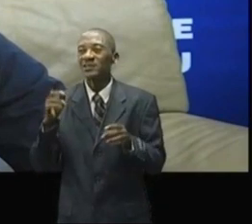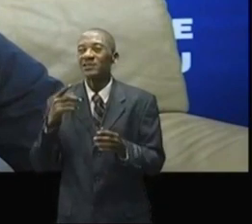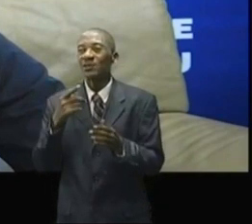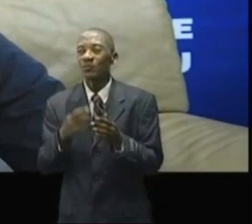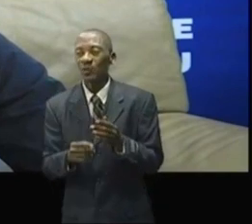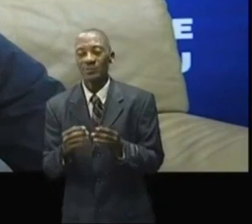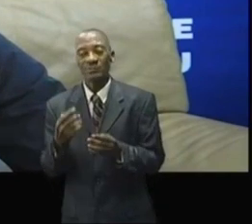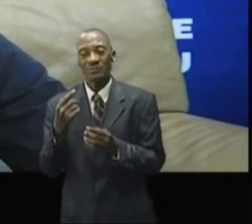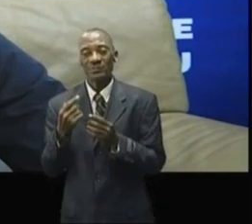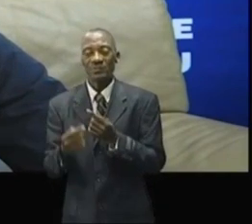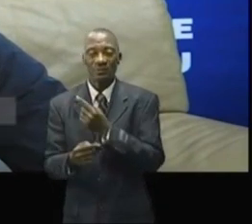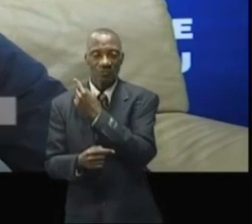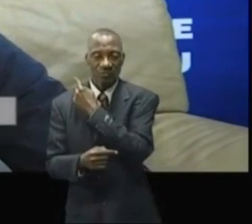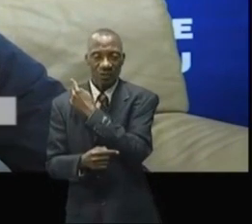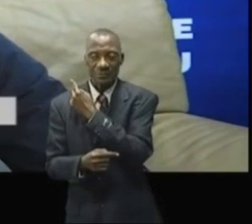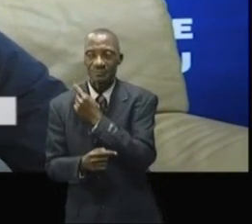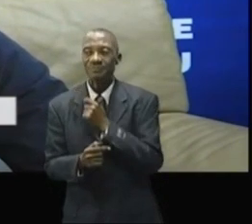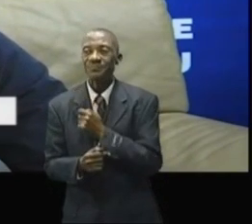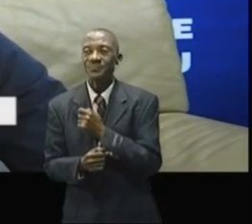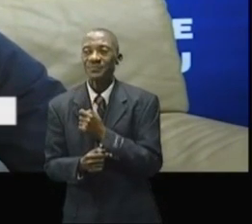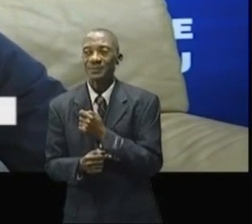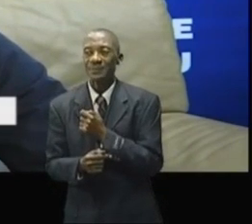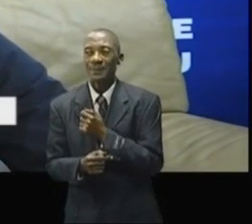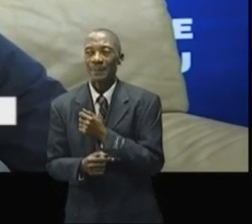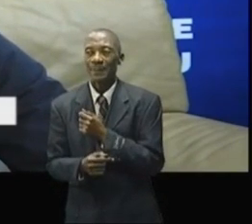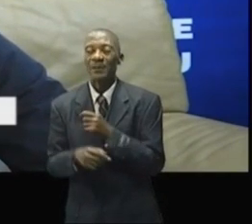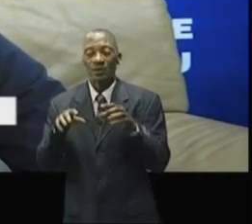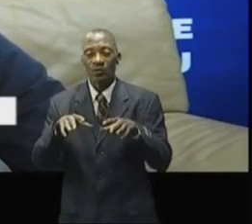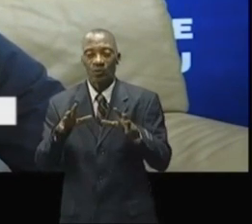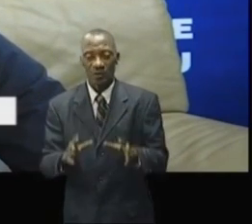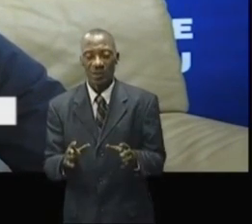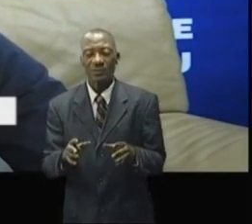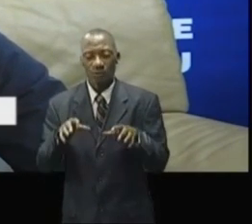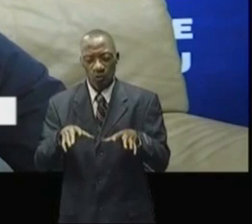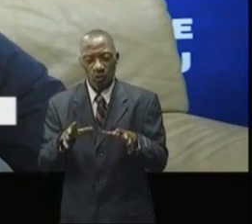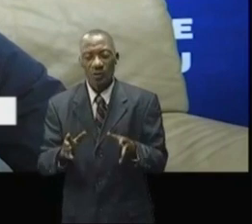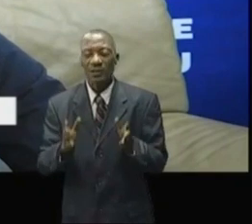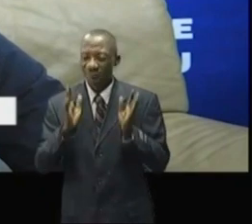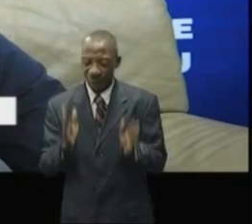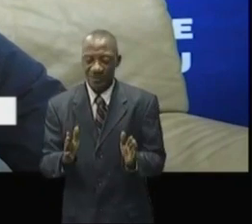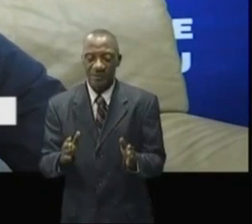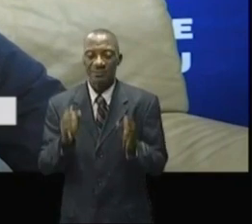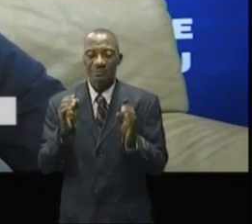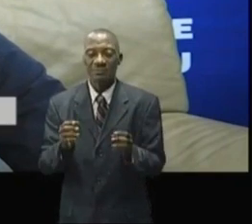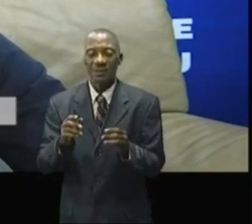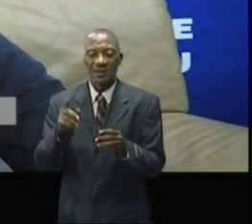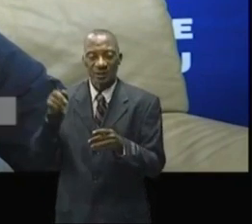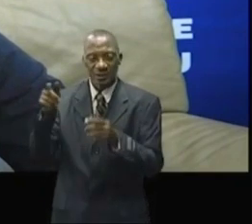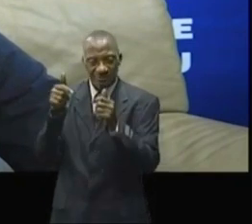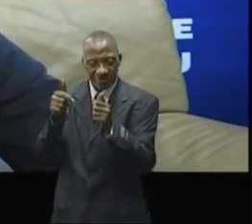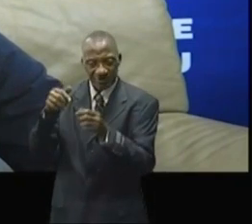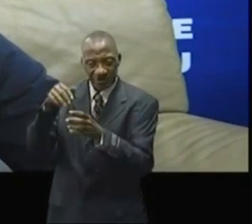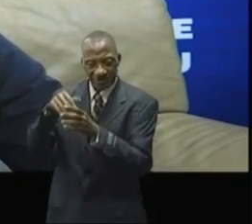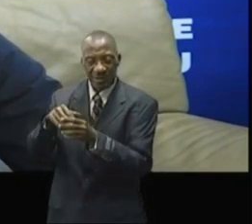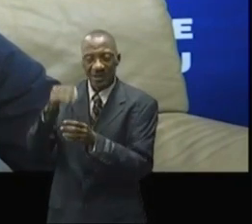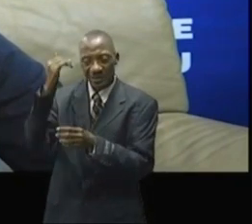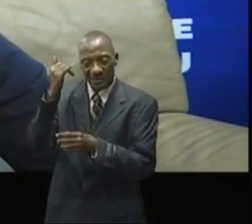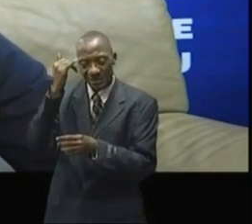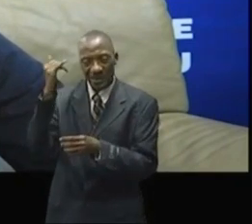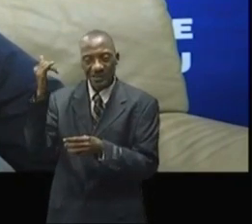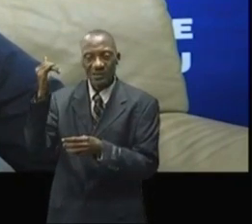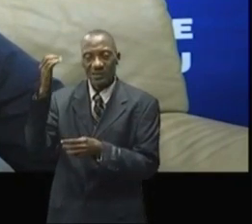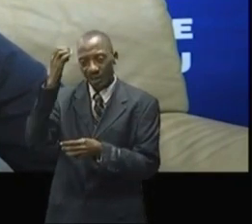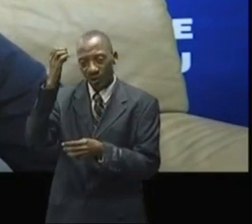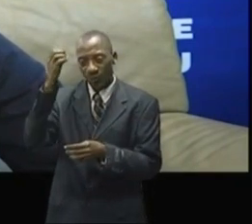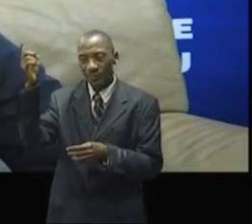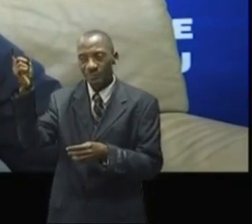si je joue pour l'équipe de France, je reste quand même un grand supporter des Léopards. J'ai des amis qui jouent là-bas. Donc on est toujours